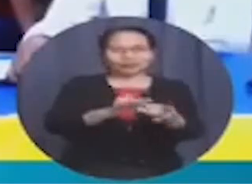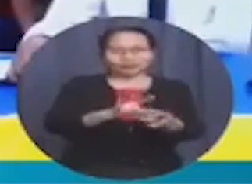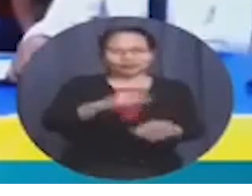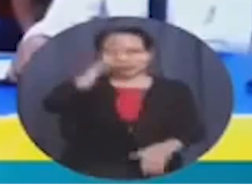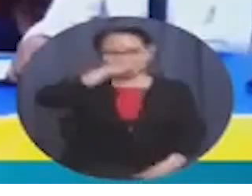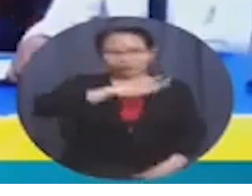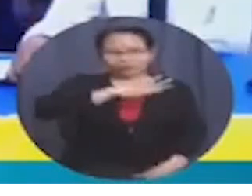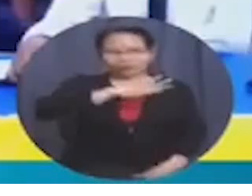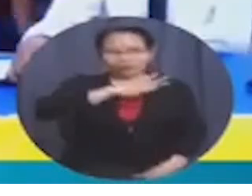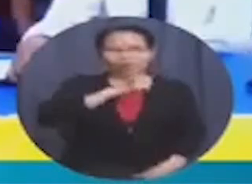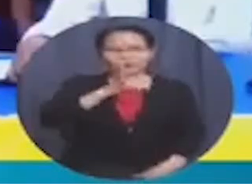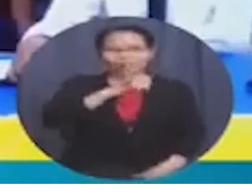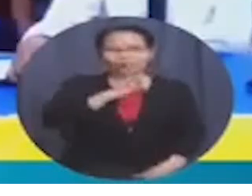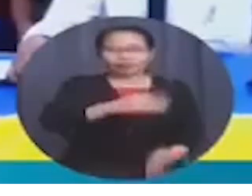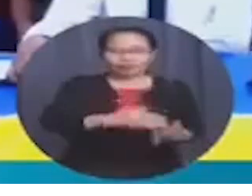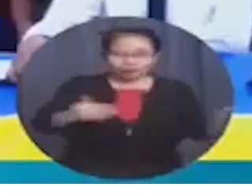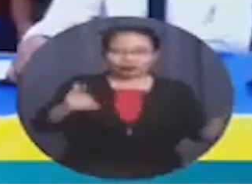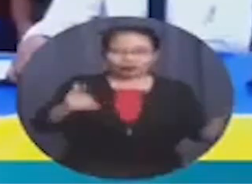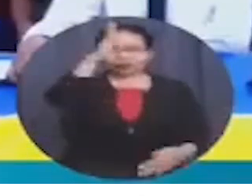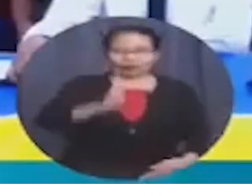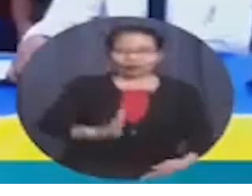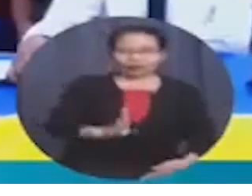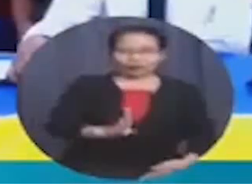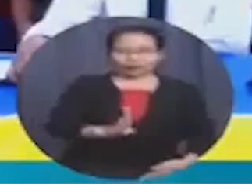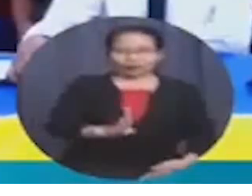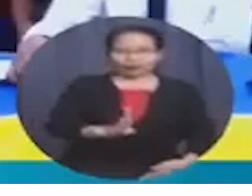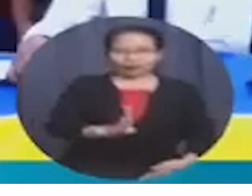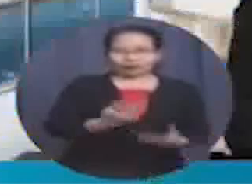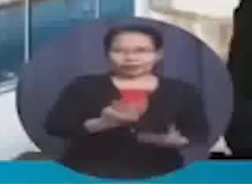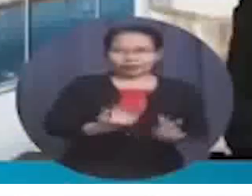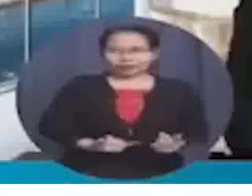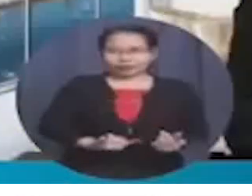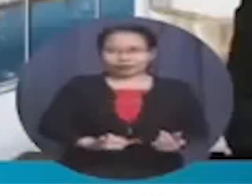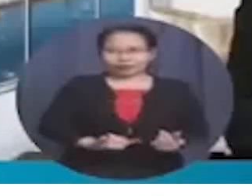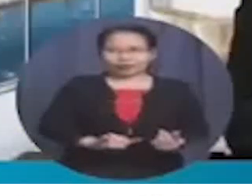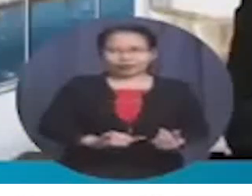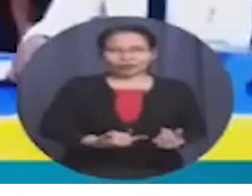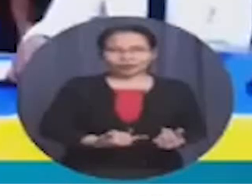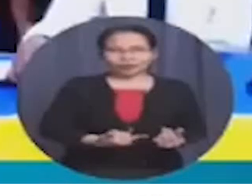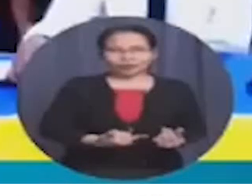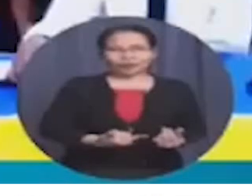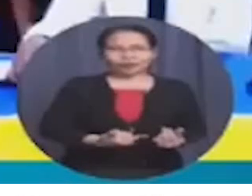isang taong nagsalita ng laban sa Diyos. No? Ngayon, kapatid na